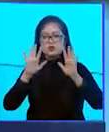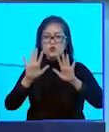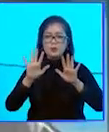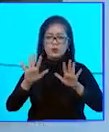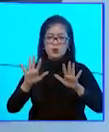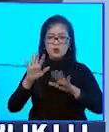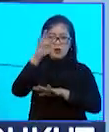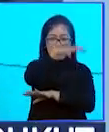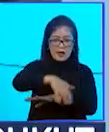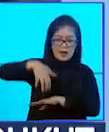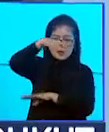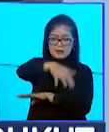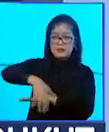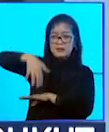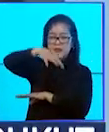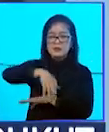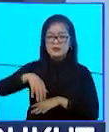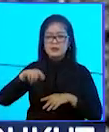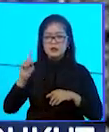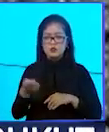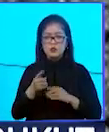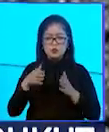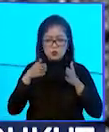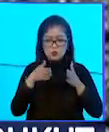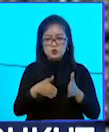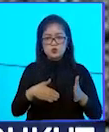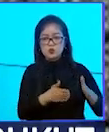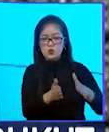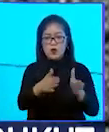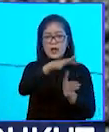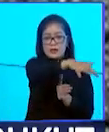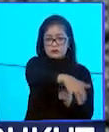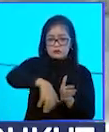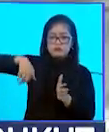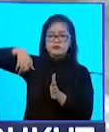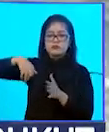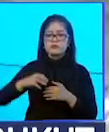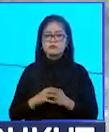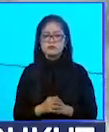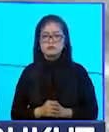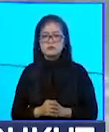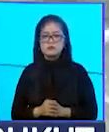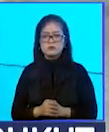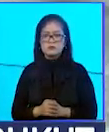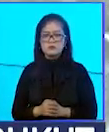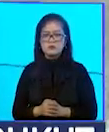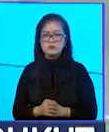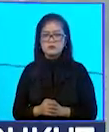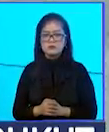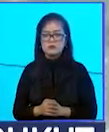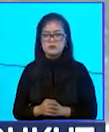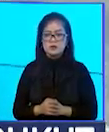yang diterjunkan untuk melakukan pengerukan kali di Kali Krukut ini. Dan memang tadi pihaknya juga menyebutkan